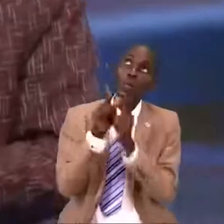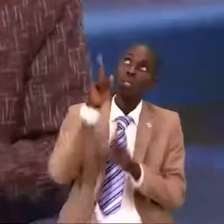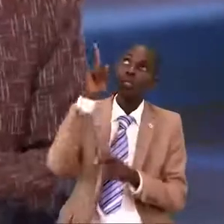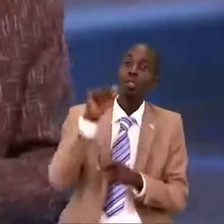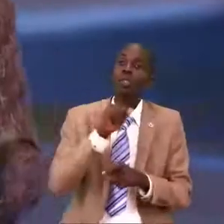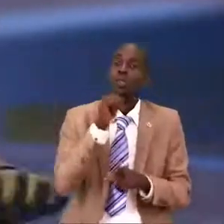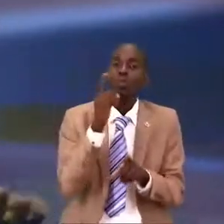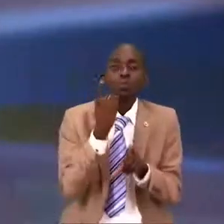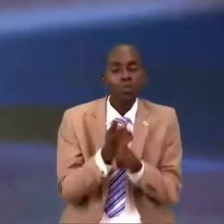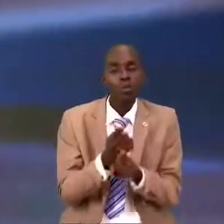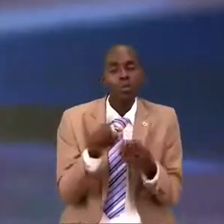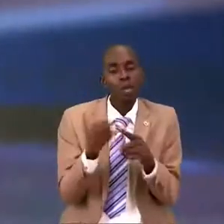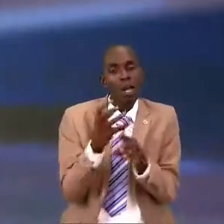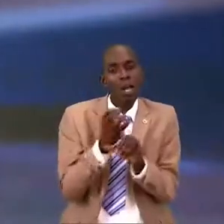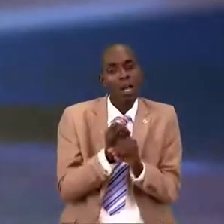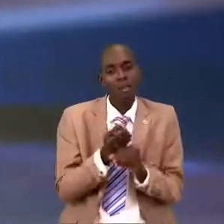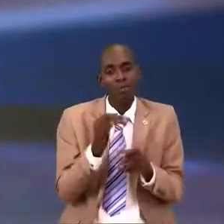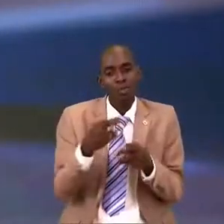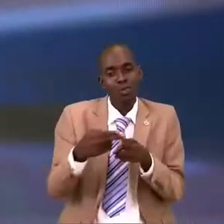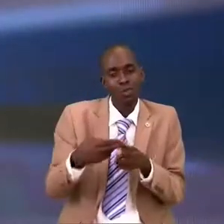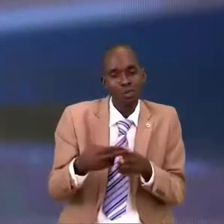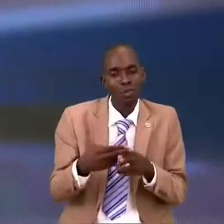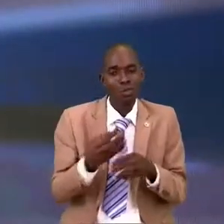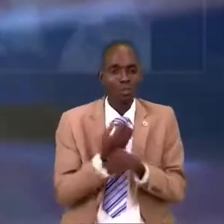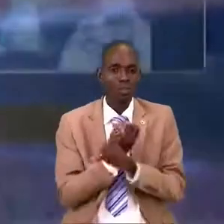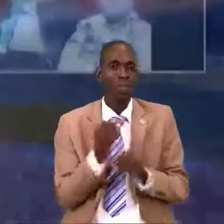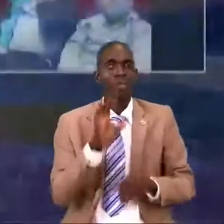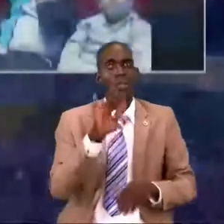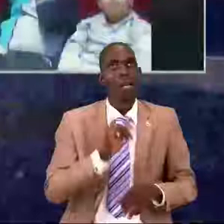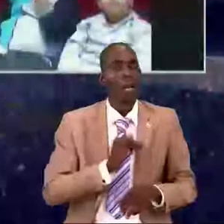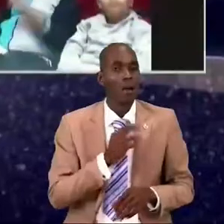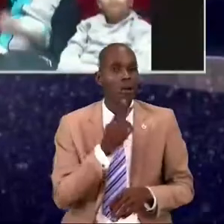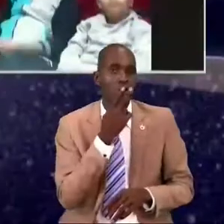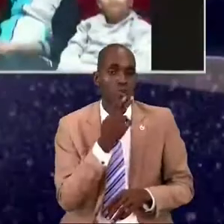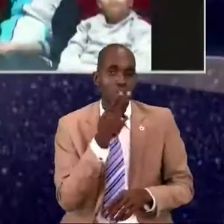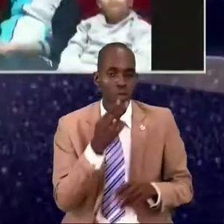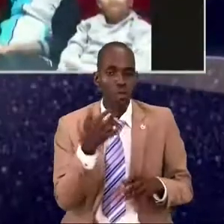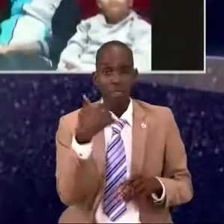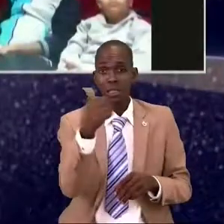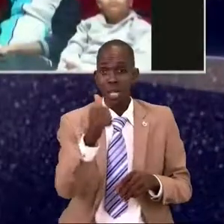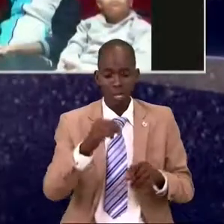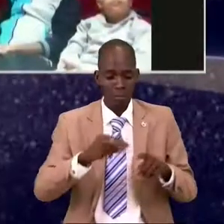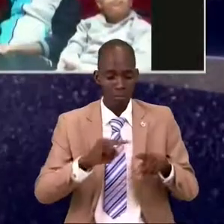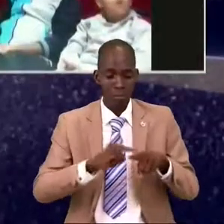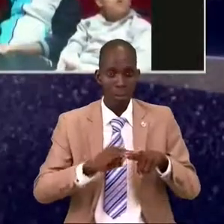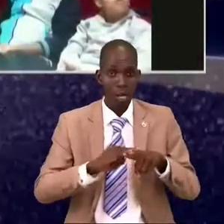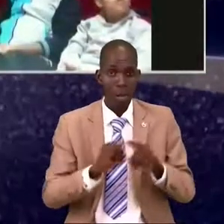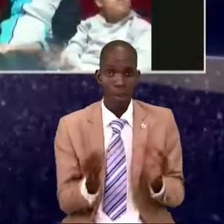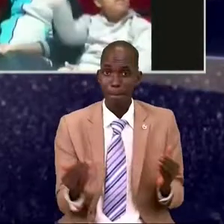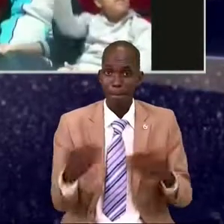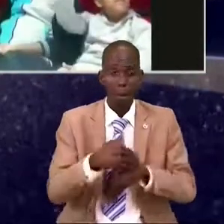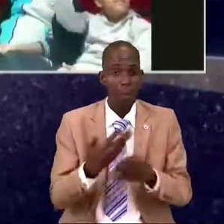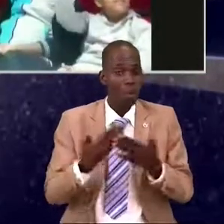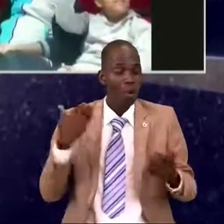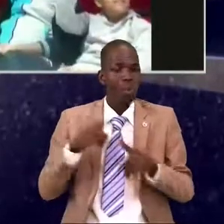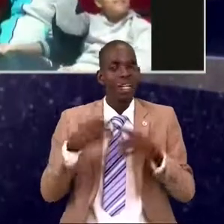de cigarettes avant. Maintenant, je ne fume qu'un paquet partiel. Il veut que tu aies